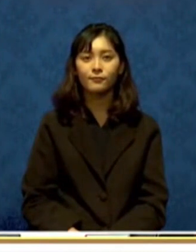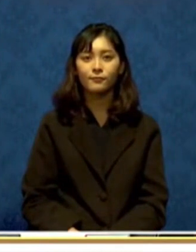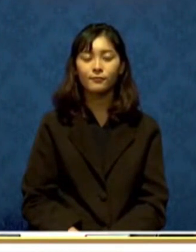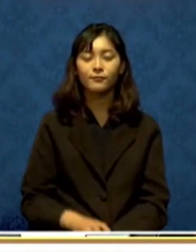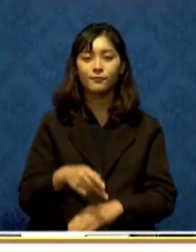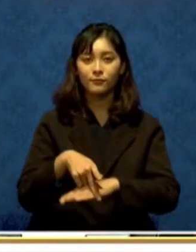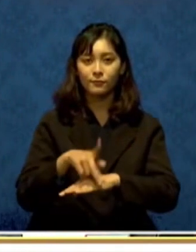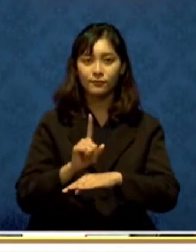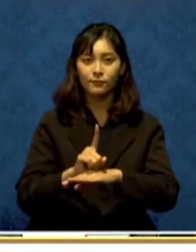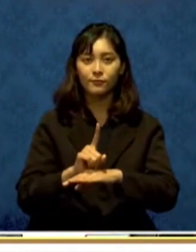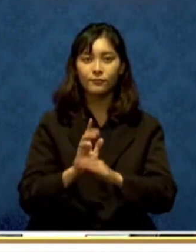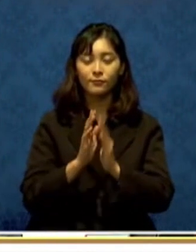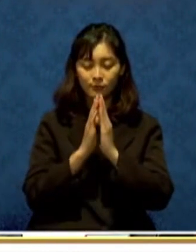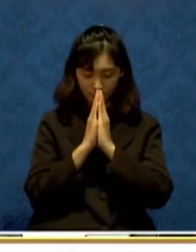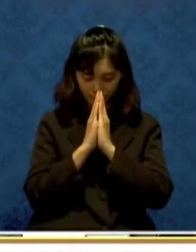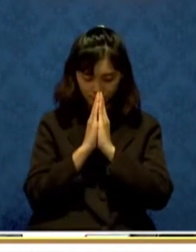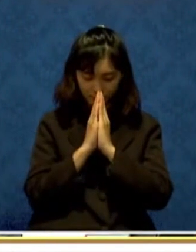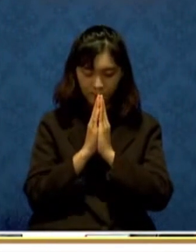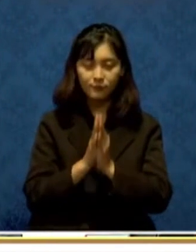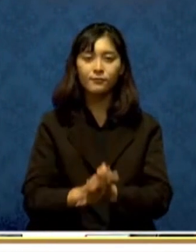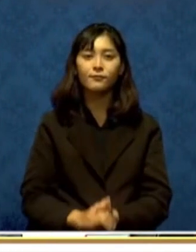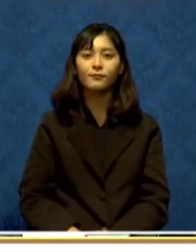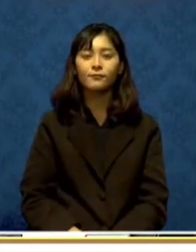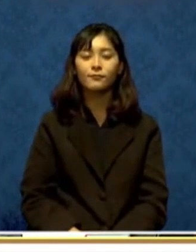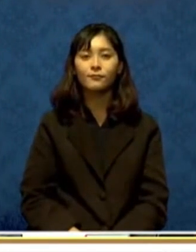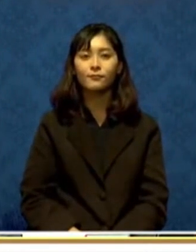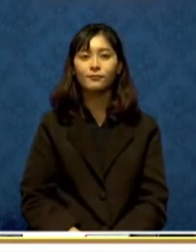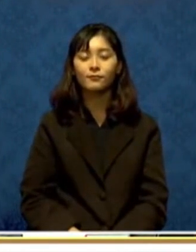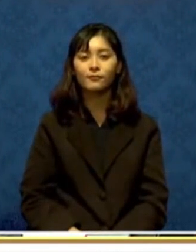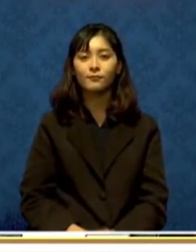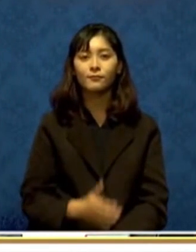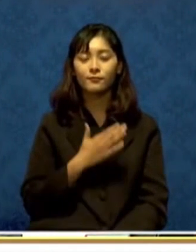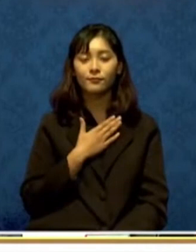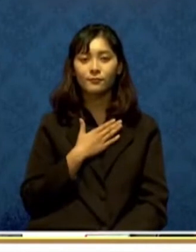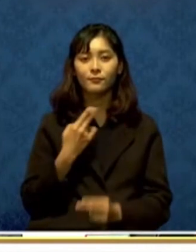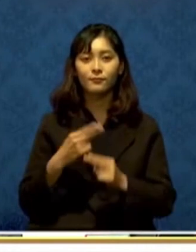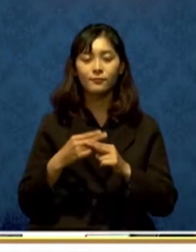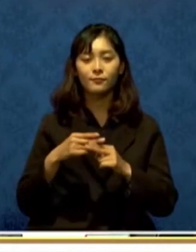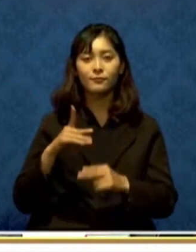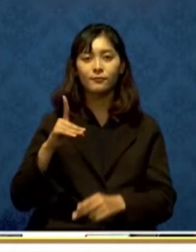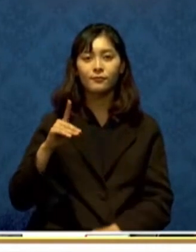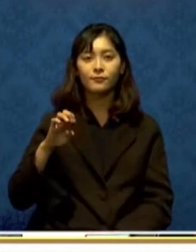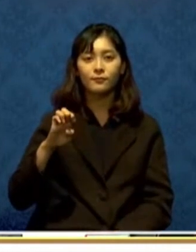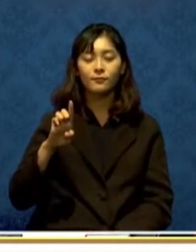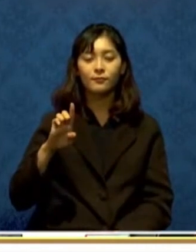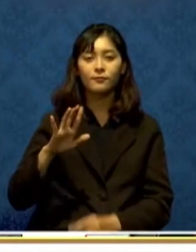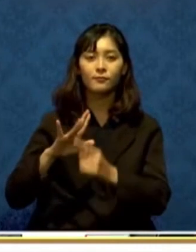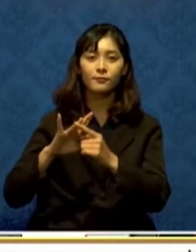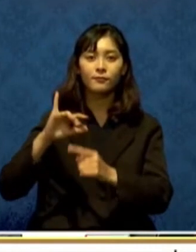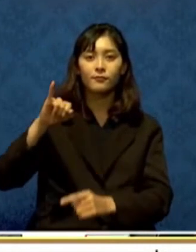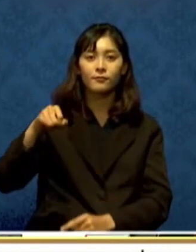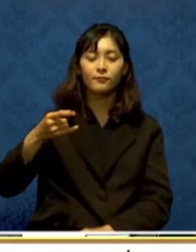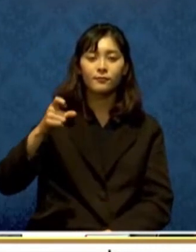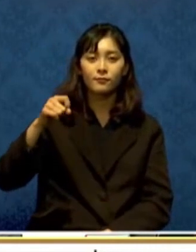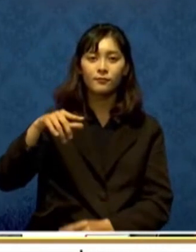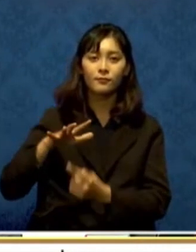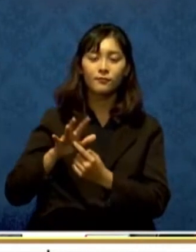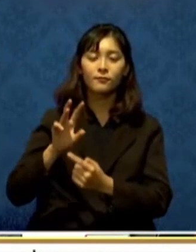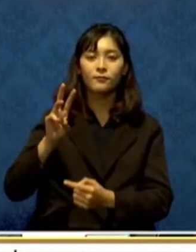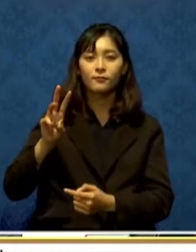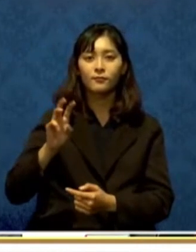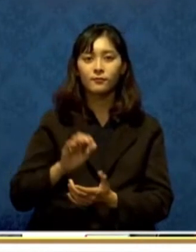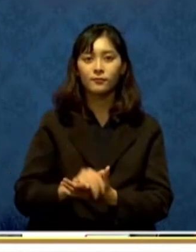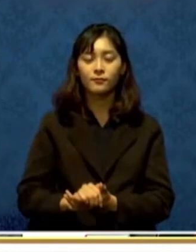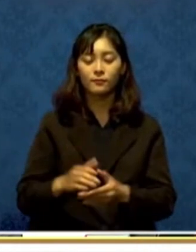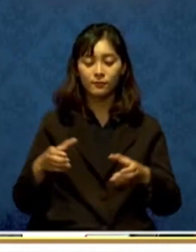ท่านประธานที่เคารพผมดีเจซัวปิยชาติรุจิพรวสินทร์ผู้แทนราษฎรนครราชสีมาเขต2พรรคก้าว